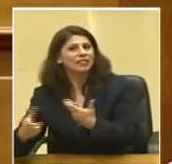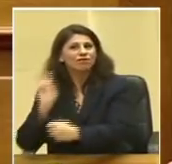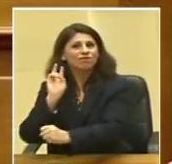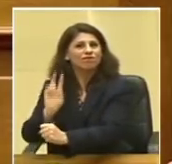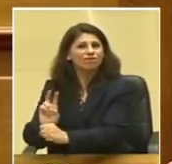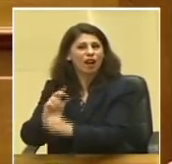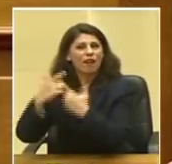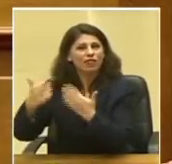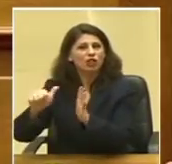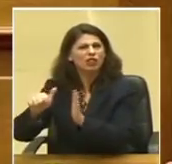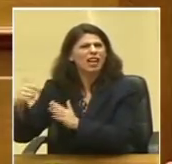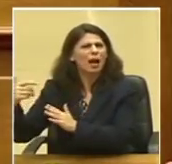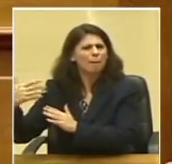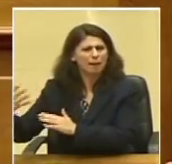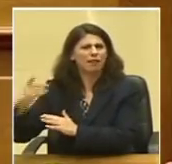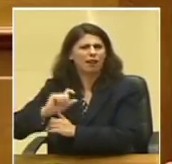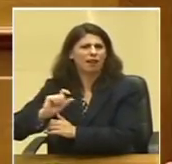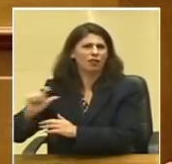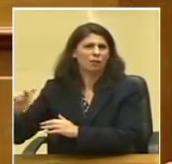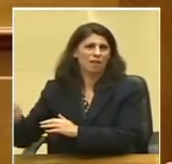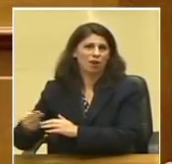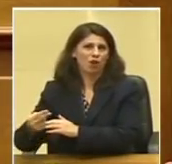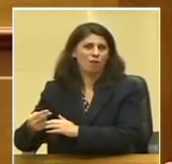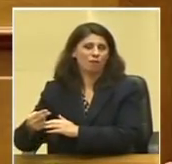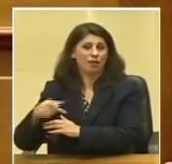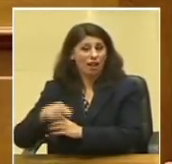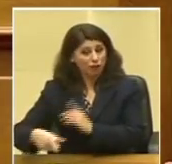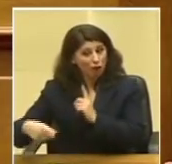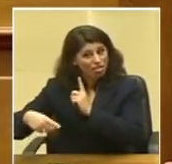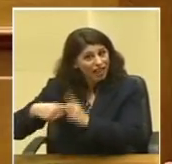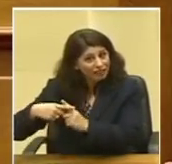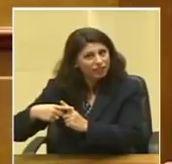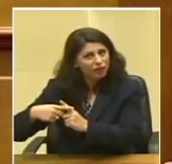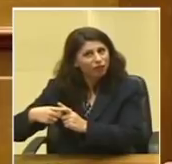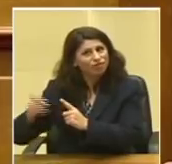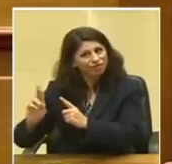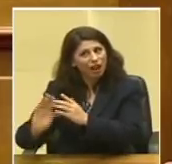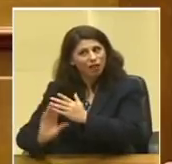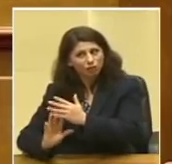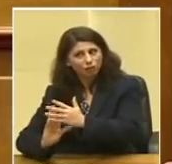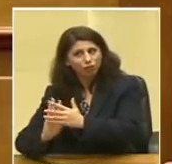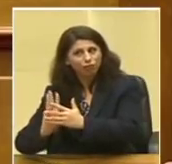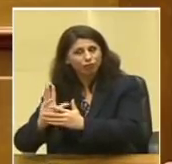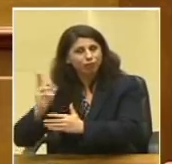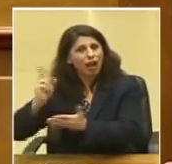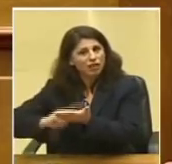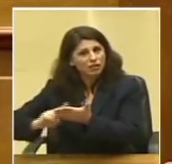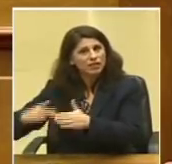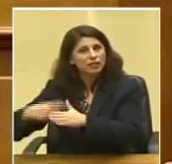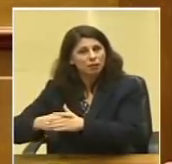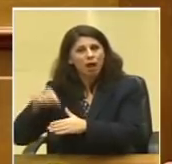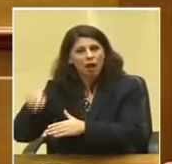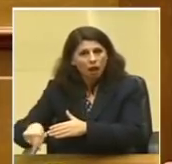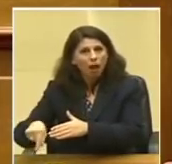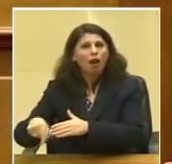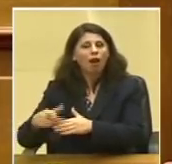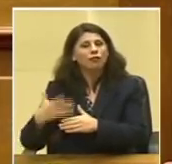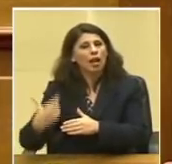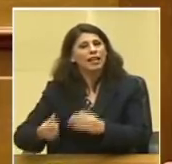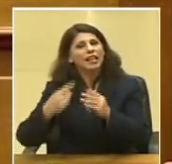δισεκατομμυρίου. Και χάρη σε αυτήν τη θετική απόκληση καταφέραμε αυτή την εικόνα των πλεονασμάτων και της θετικής